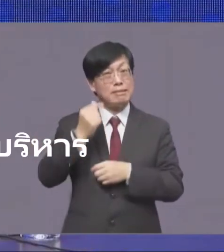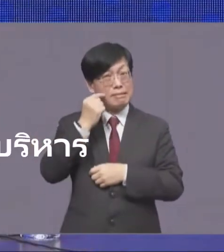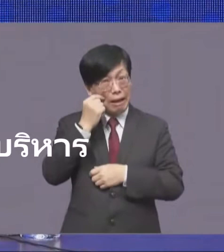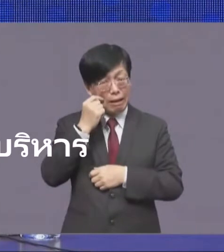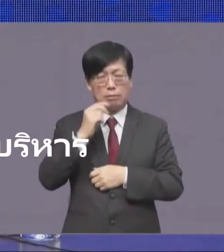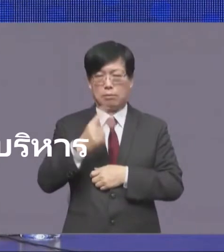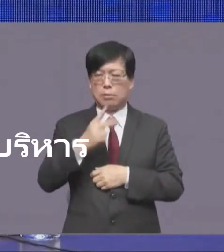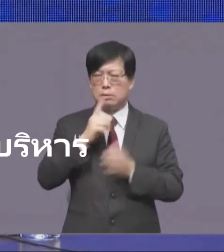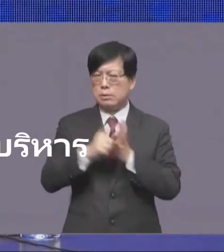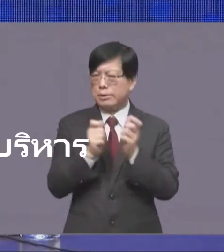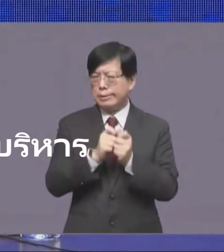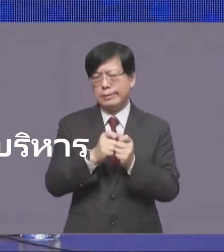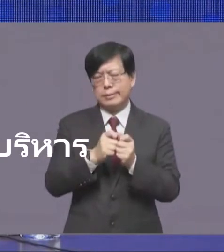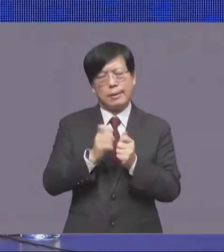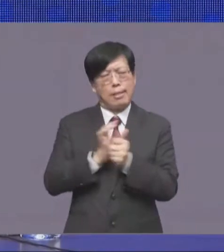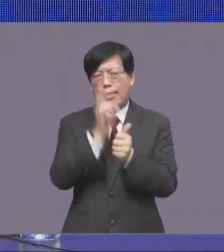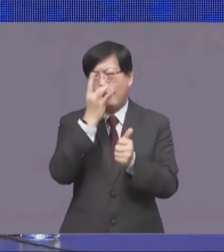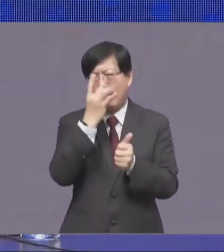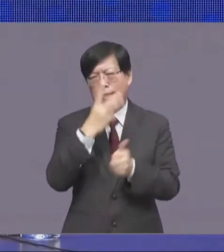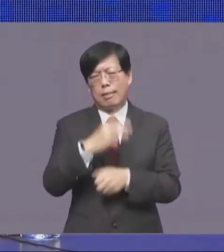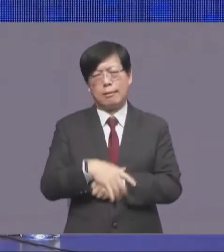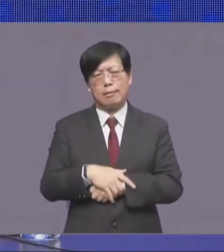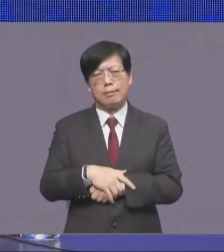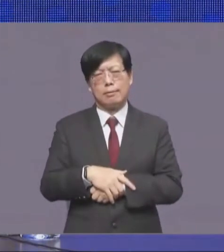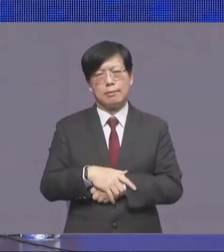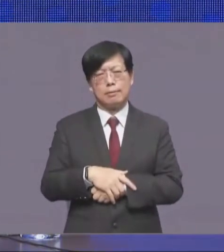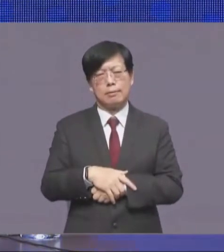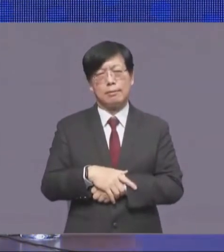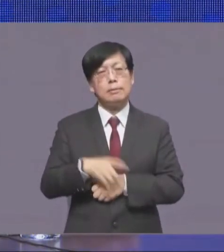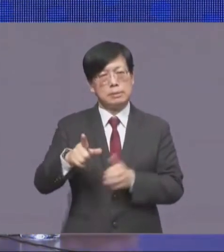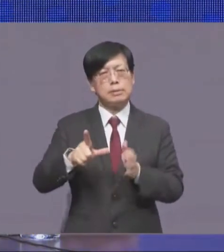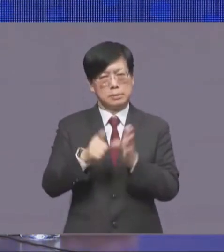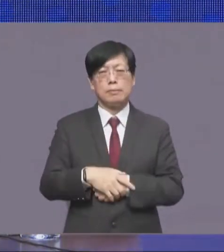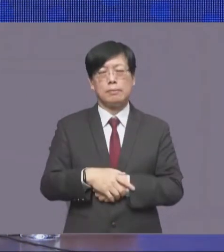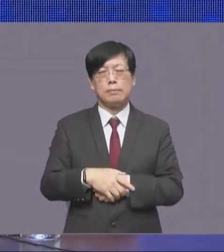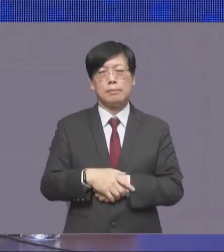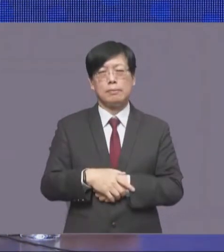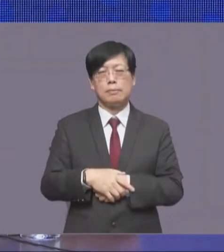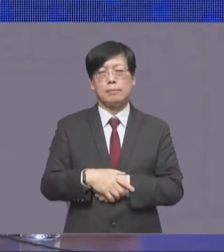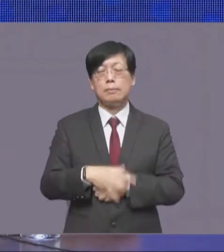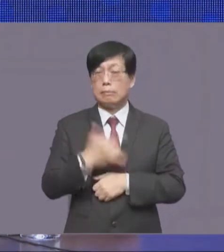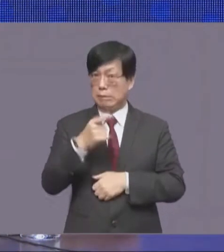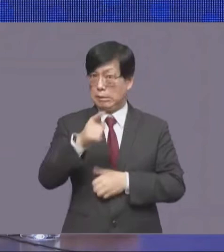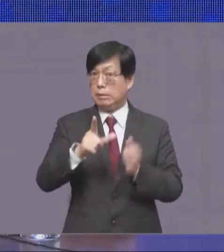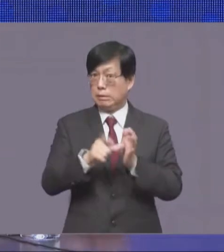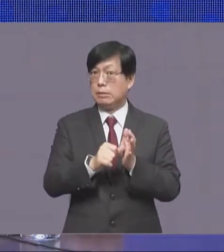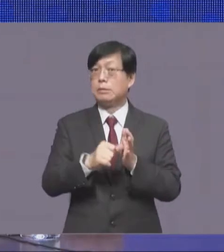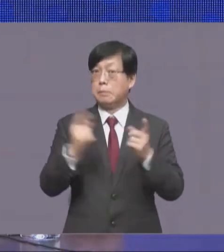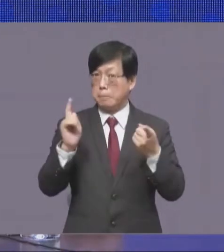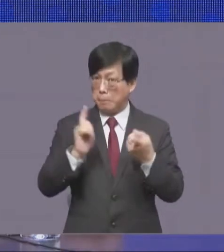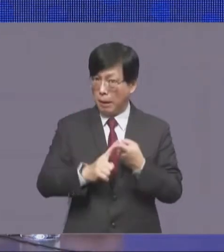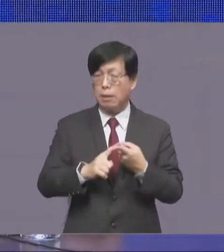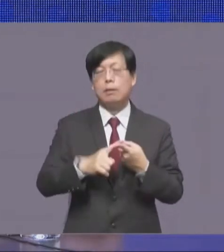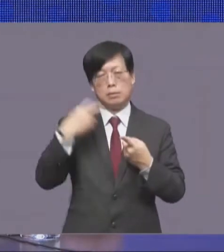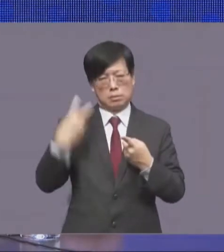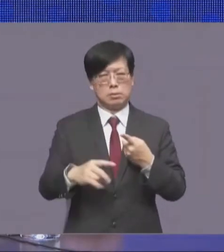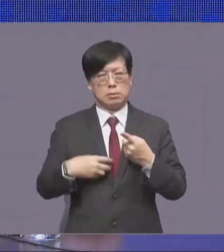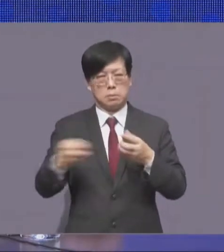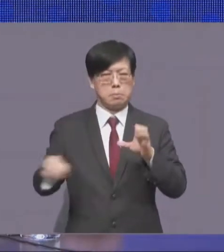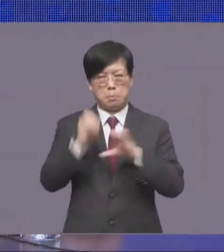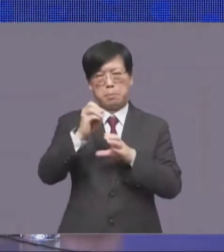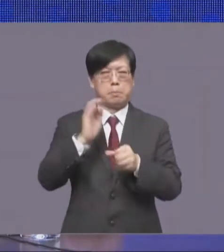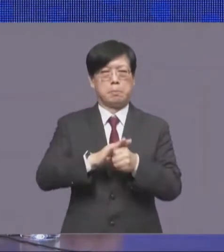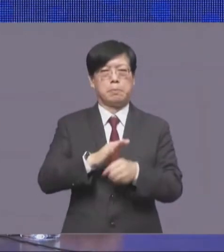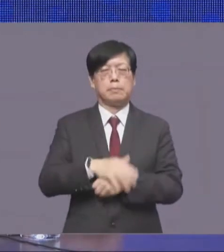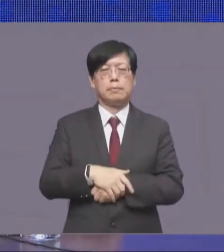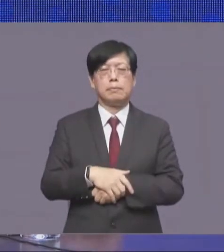สารัฐไม่ได้เมาอำนหใหรฐบาลเจราจารเรื่การรถผาสีแต่หากสามารถจะทำข้อเสนอการค้าระหวางกัได้สภาบิษาไตhwanก